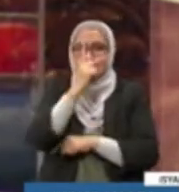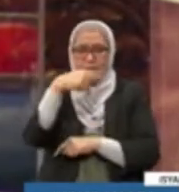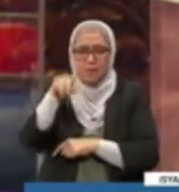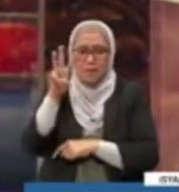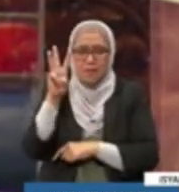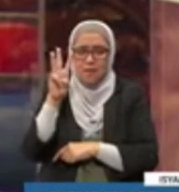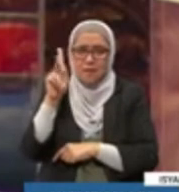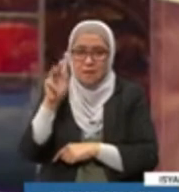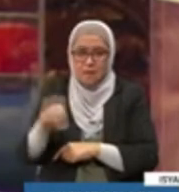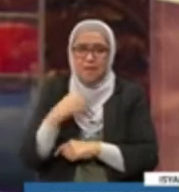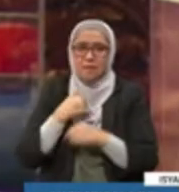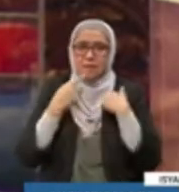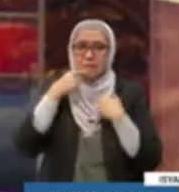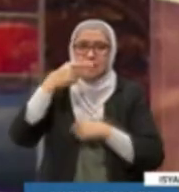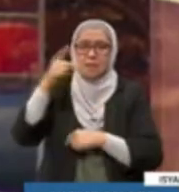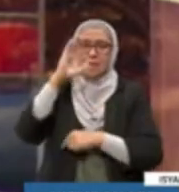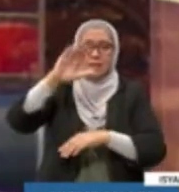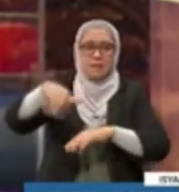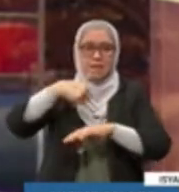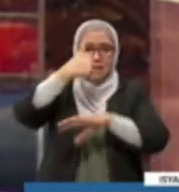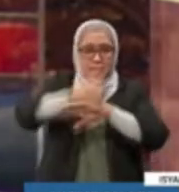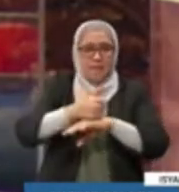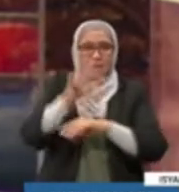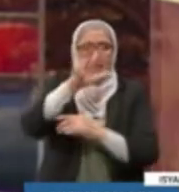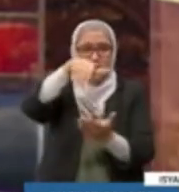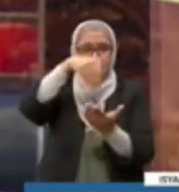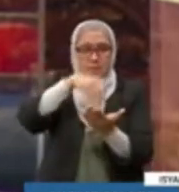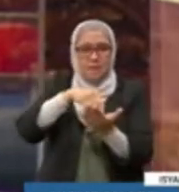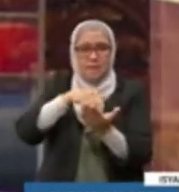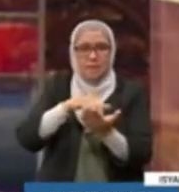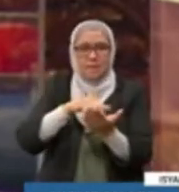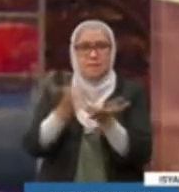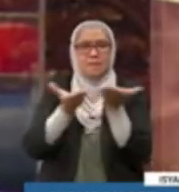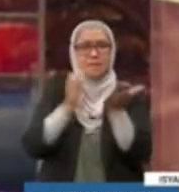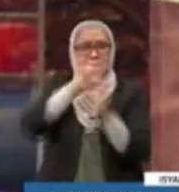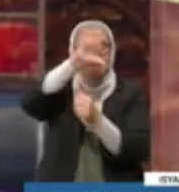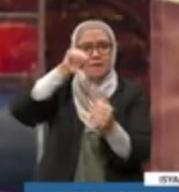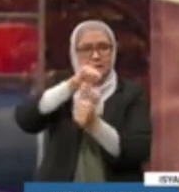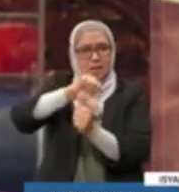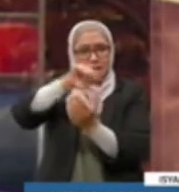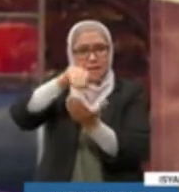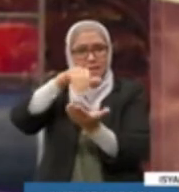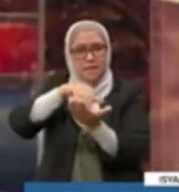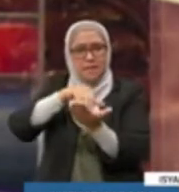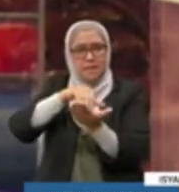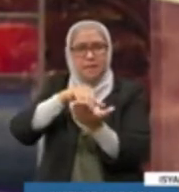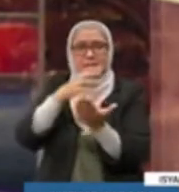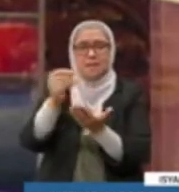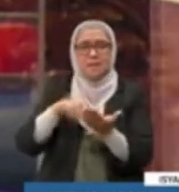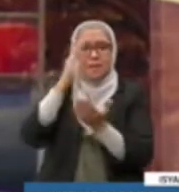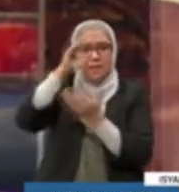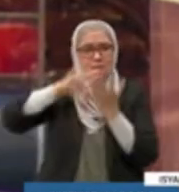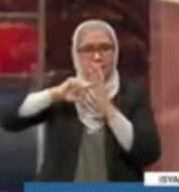menyakitkan akan menekan tiga pusat sokongan sosial setempat dengan peruntukan RM 21 juta ah dan beroperasi